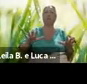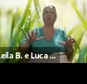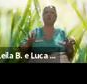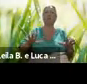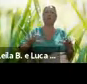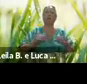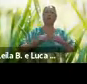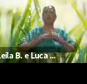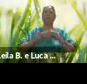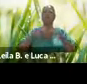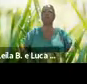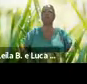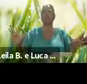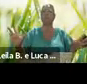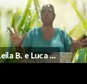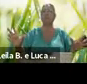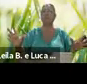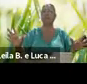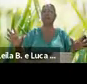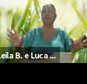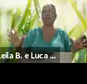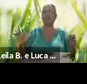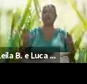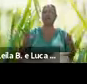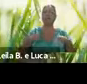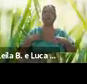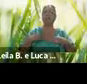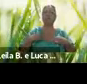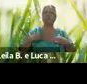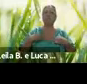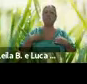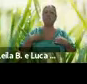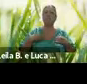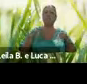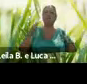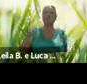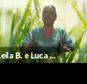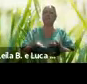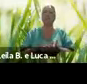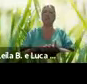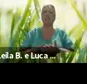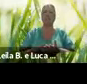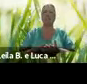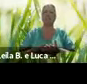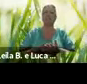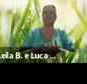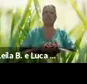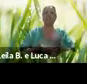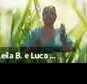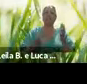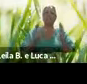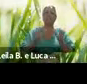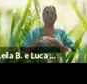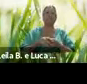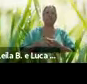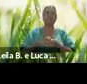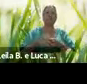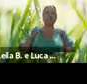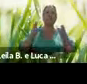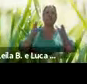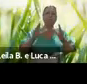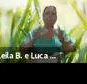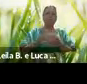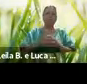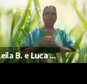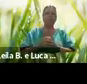cellule, no, vibrano in disarmonia, creando nel nostro organismo delle malattie. Senza percepire,